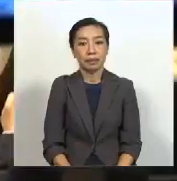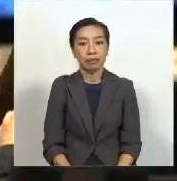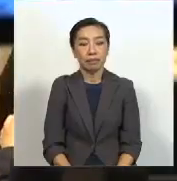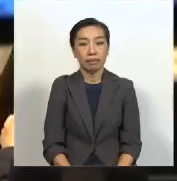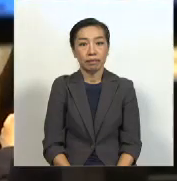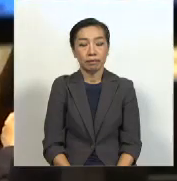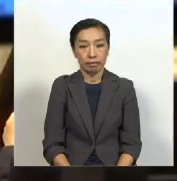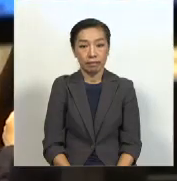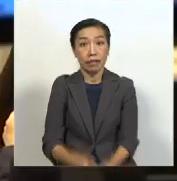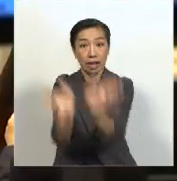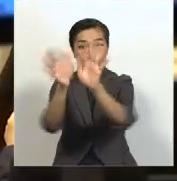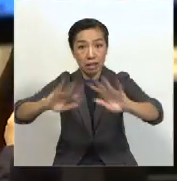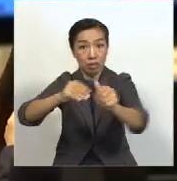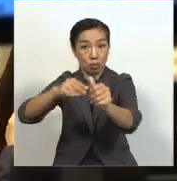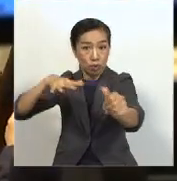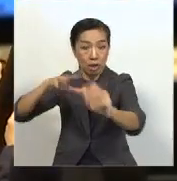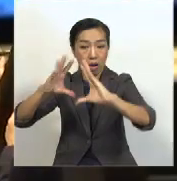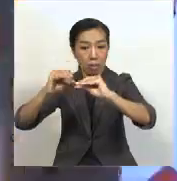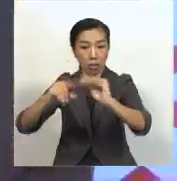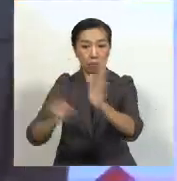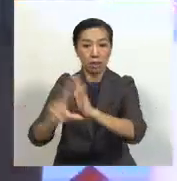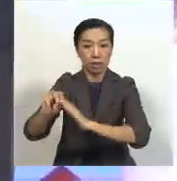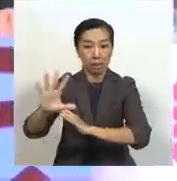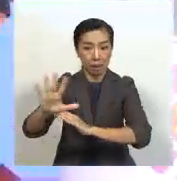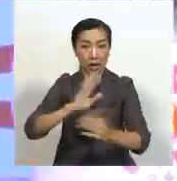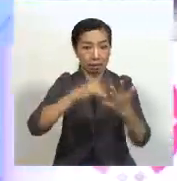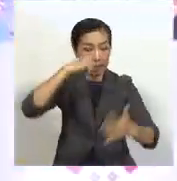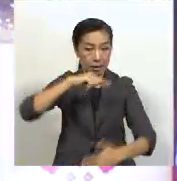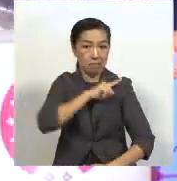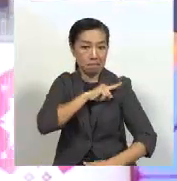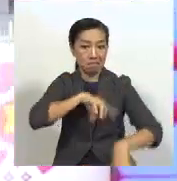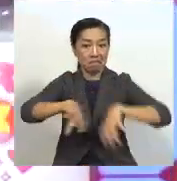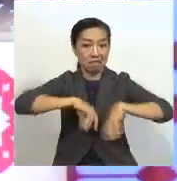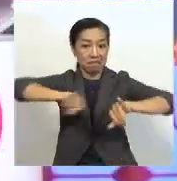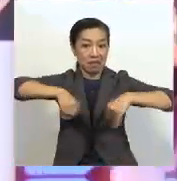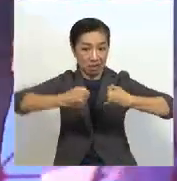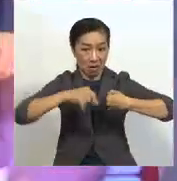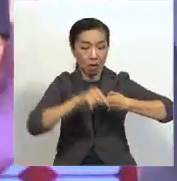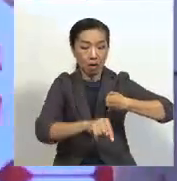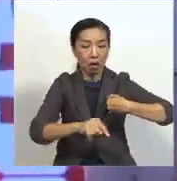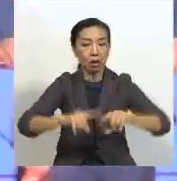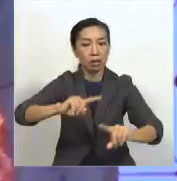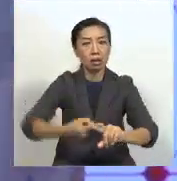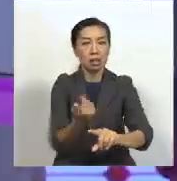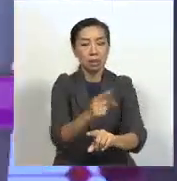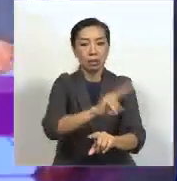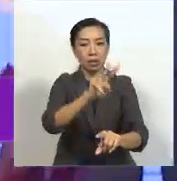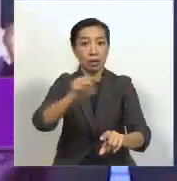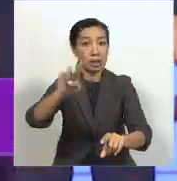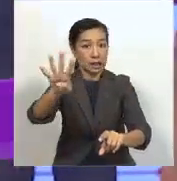ในการประชุมสุดยอดผู้นำอาเซียนครั้งที่35ที่ประเทศไทยเป็นเจ้าภาพระหว่างวันที่2ถึง4พฤศจิกายนที่จะถึ